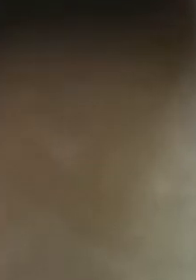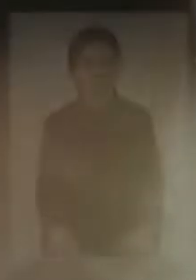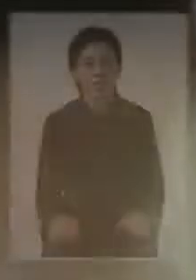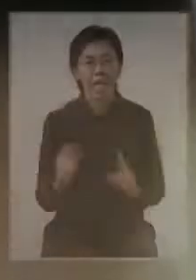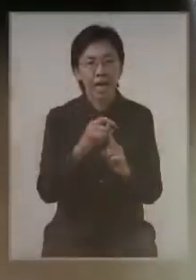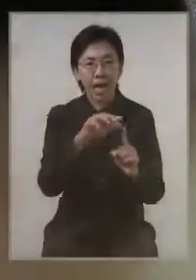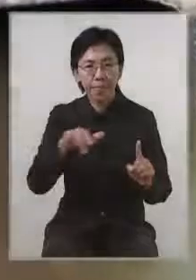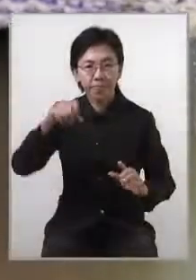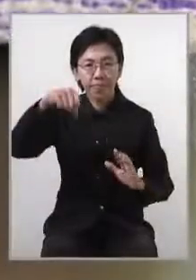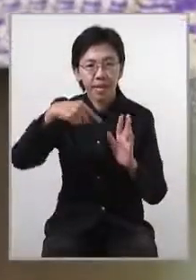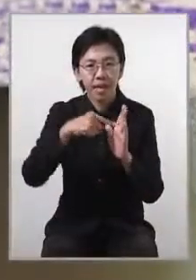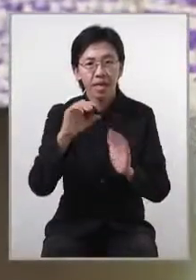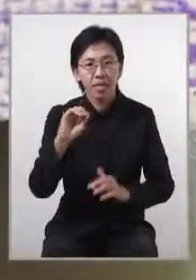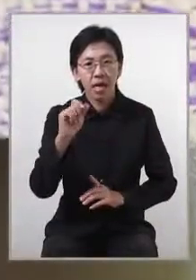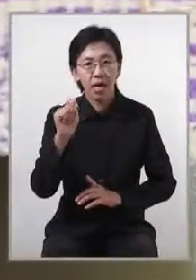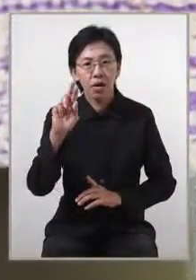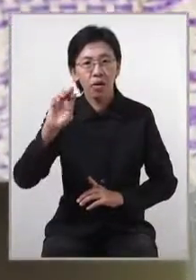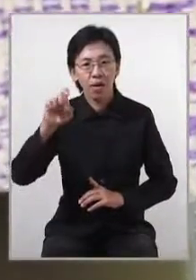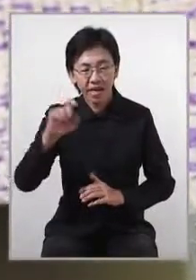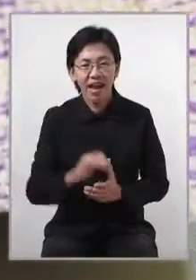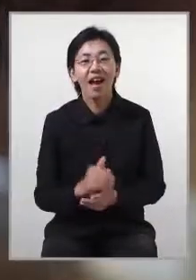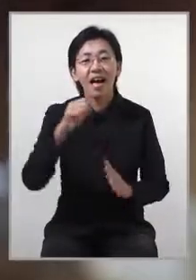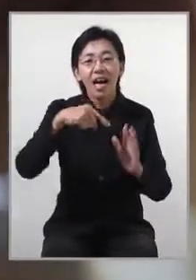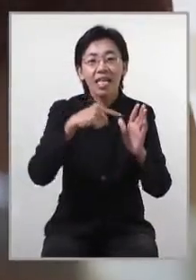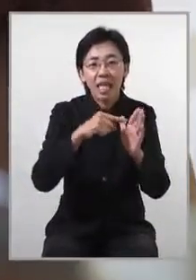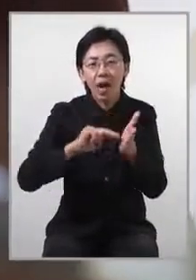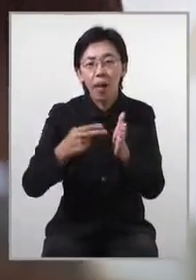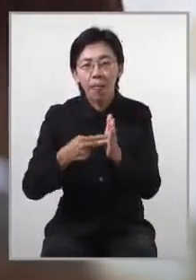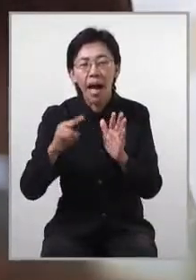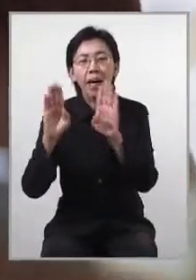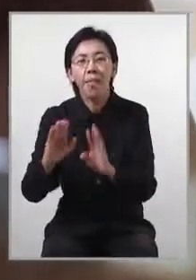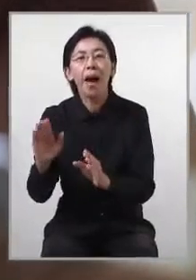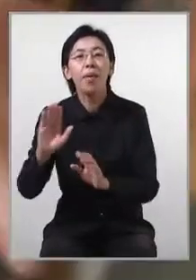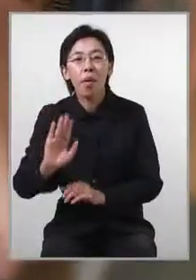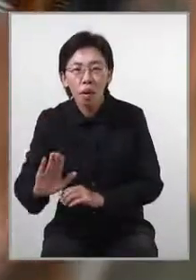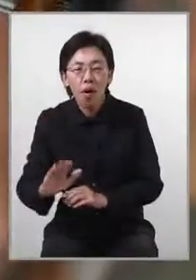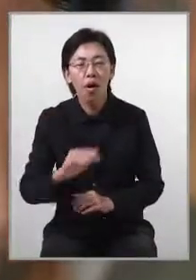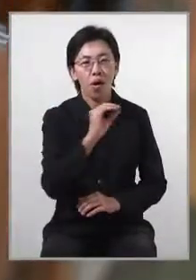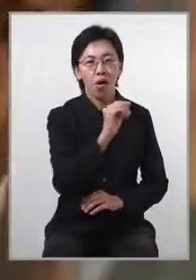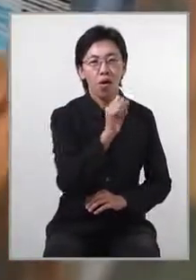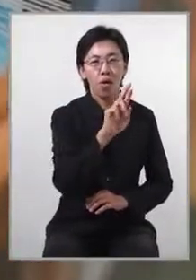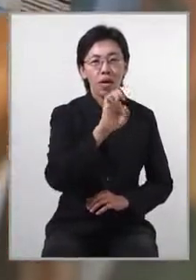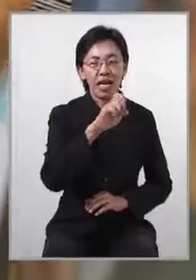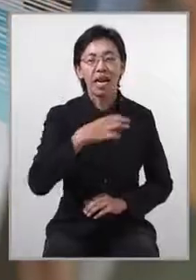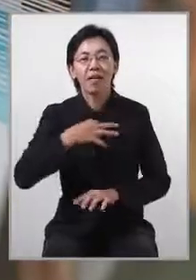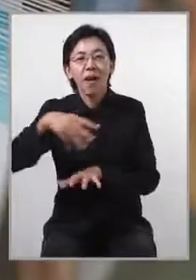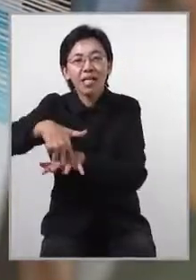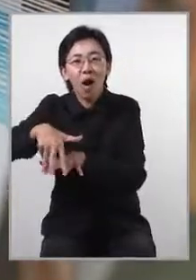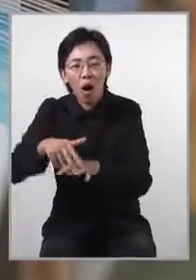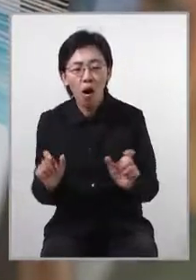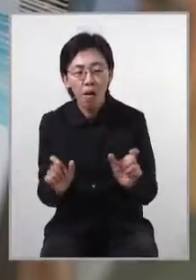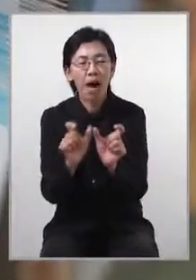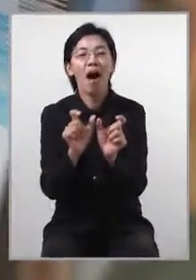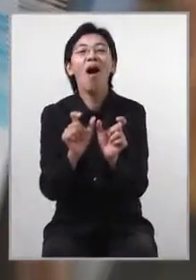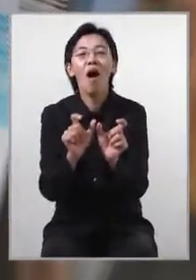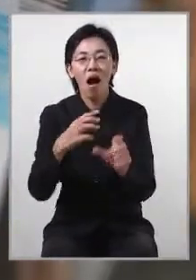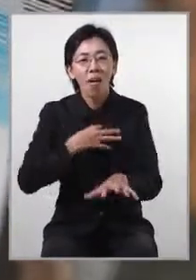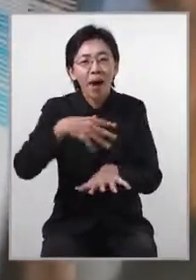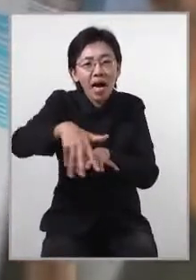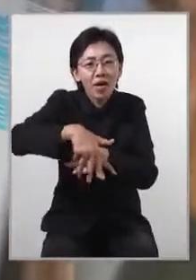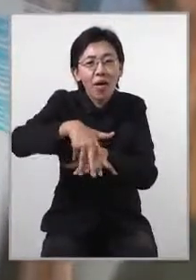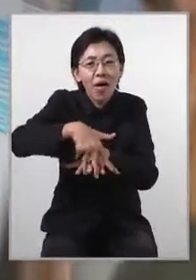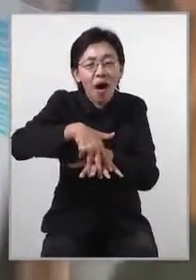ซาโอริซาแปลว่าเอกลักษณ์ของตัวเองโอริคือการทอผ้าการทอผ้าที่เป็นเอกลักษณ์ของตัวเอง แสดงว่าผ้